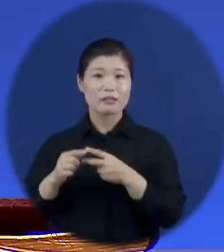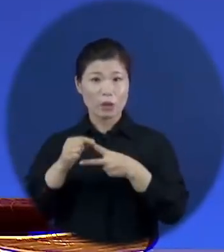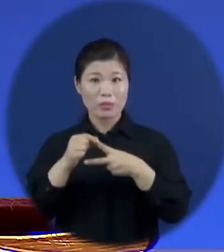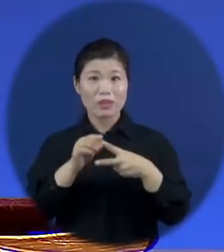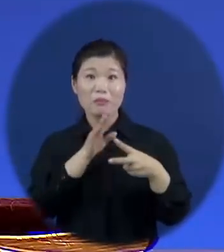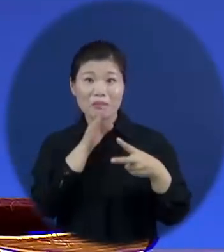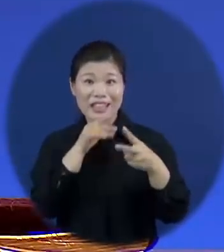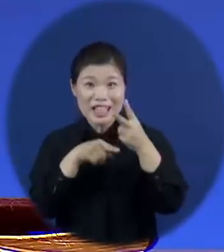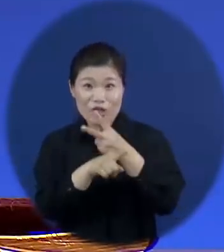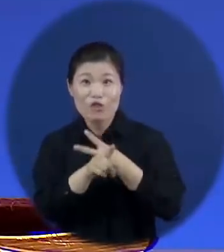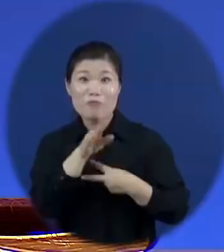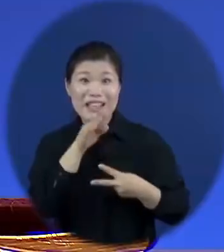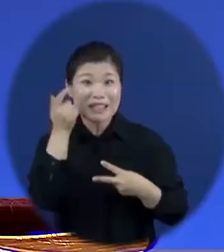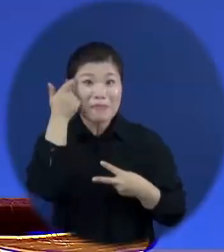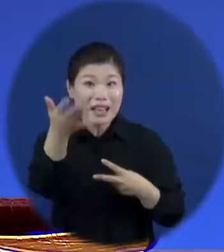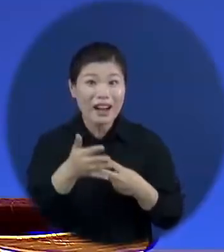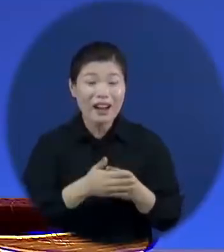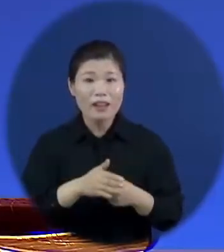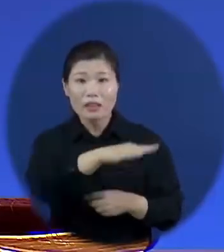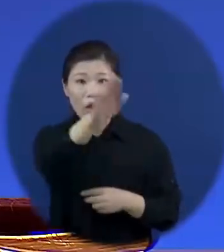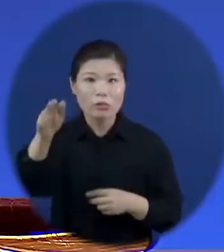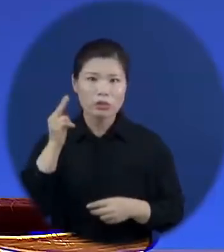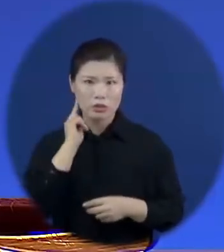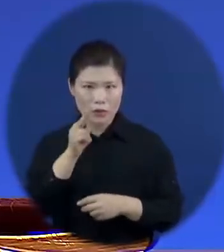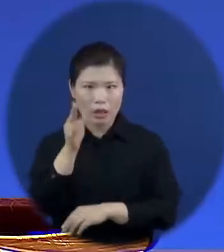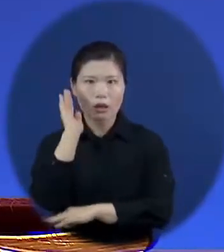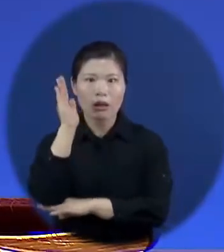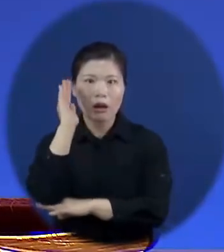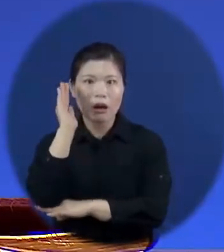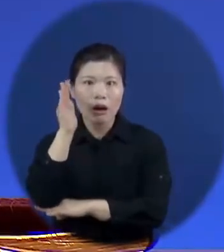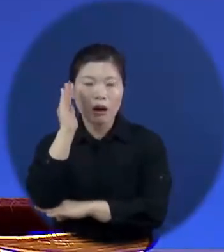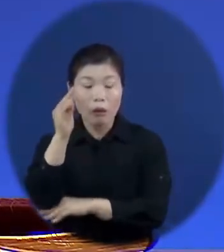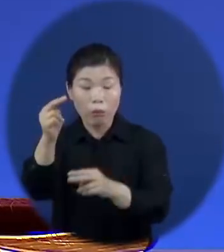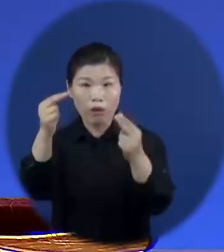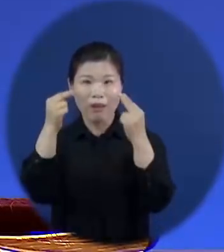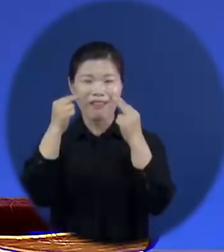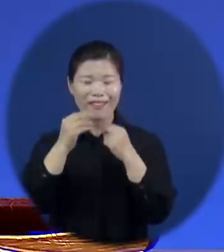생각이 너무 심각하게 듣고 있는 것 같아서.